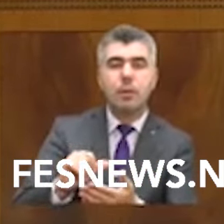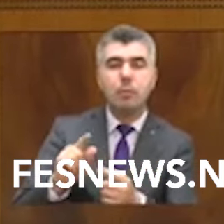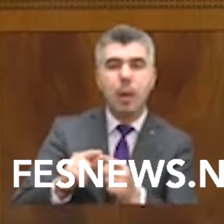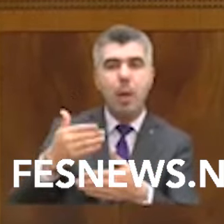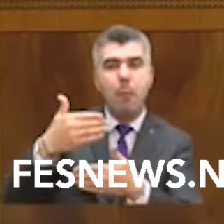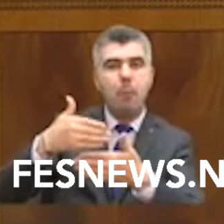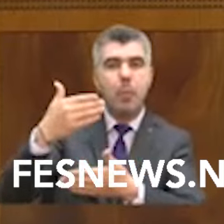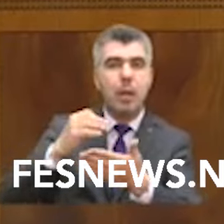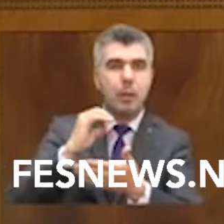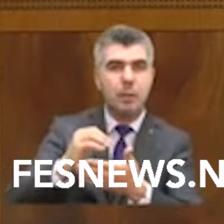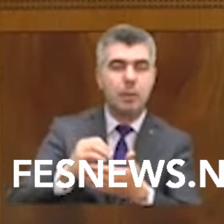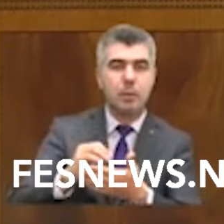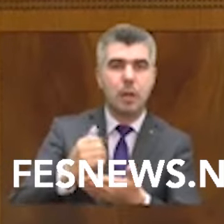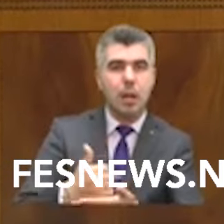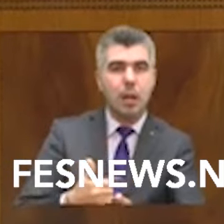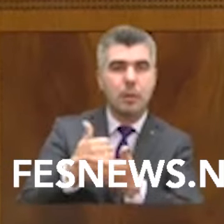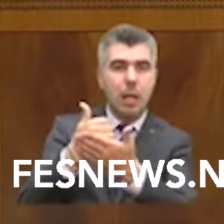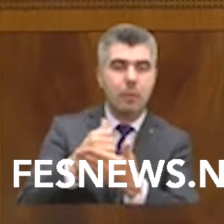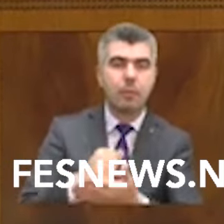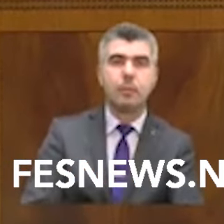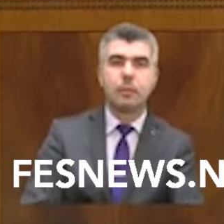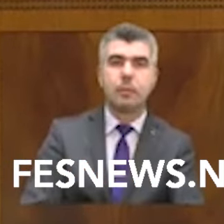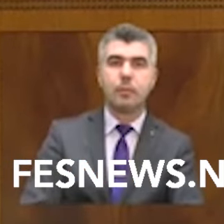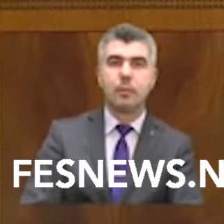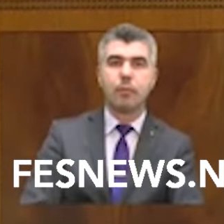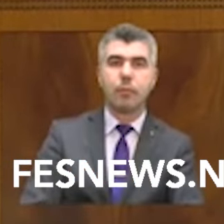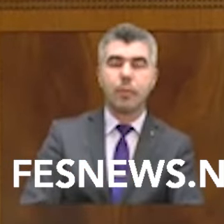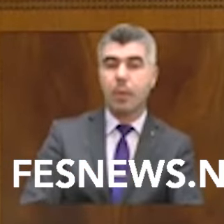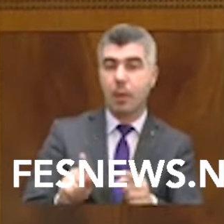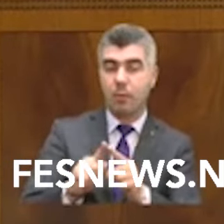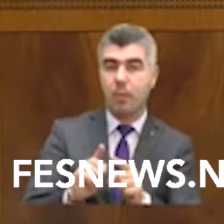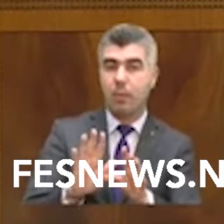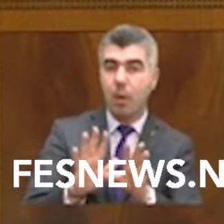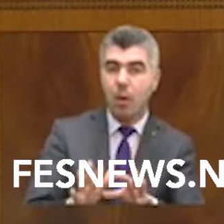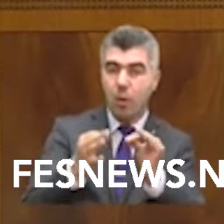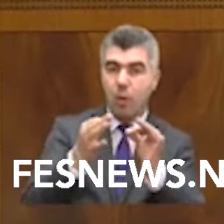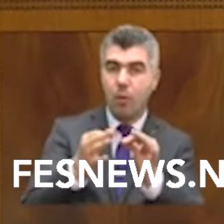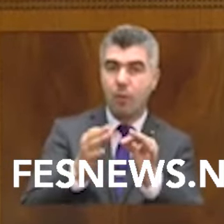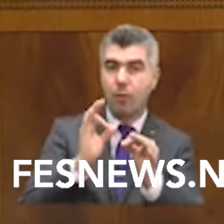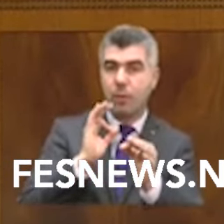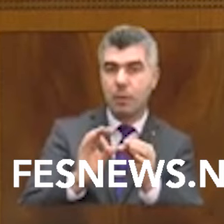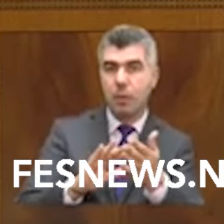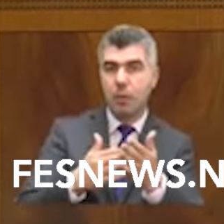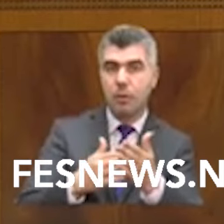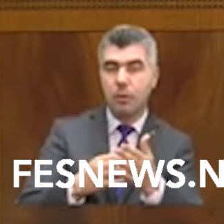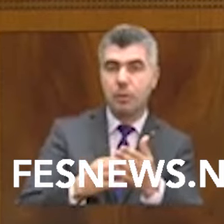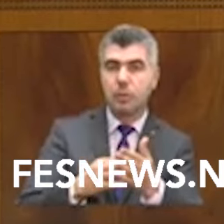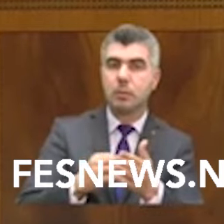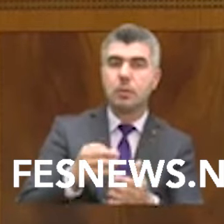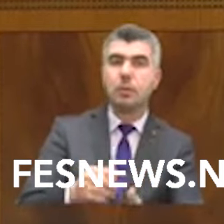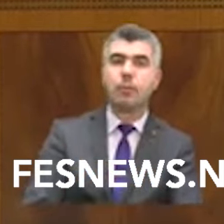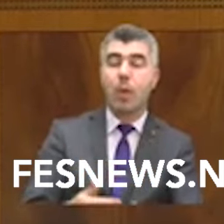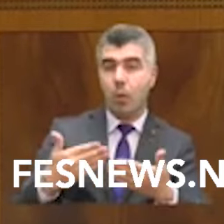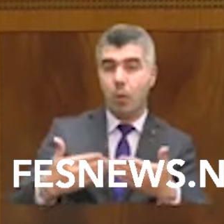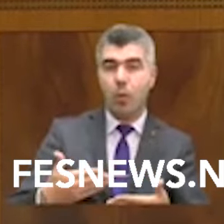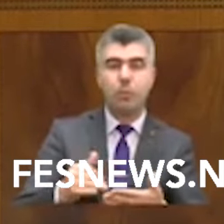الاستثمار ديالو وهو من كتعطي الدعم، ودونك لوفر ديالو يعني العرض ديالو هو اللي كيحكم.